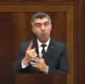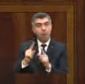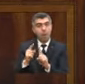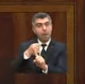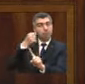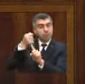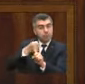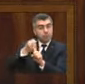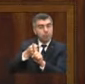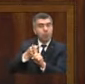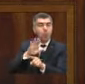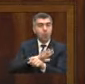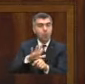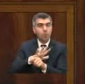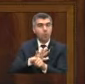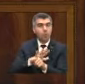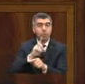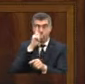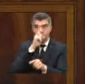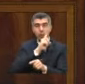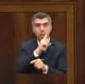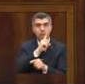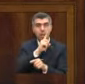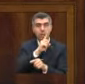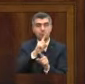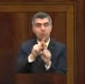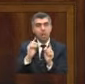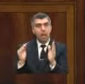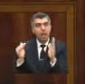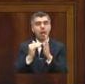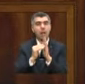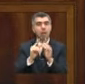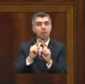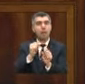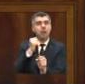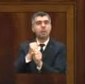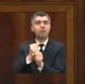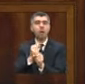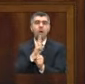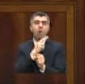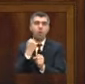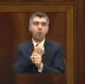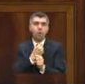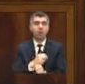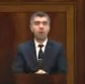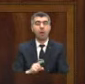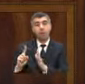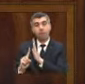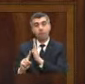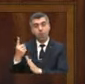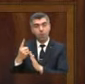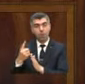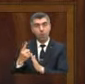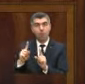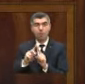الأساسية للمراحل الأخرى سيكون إن شاء الله خير خاتمة لعمل الحكومة التي حرصنا منذ بدايتها